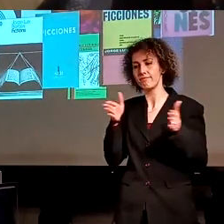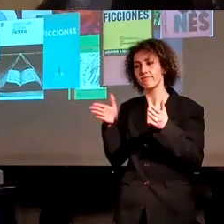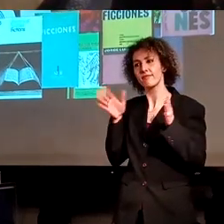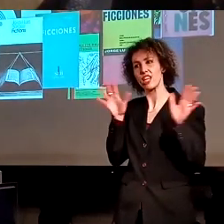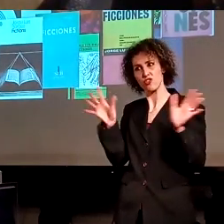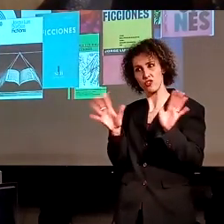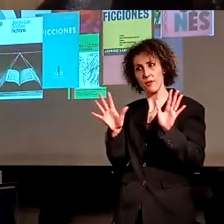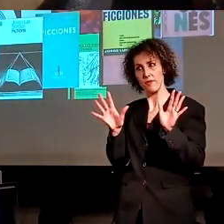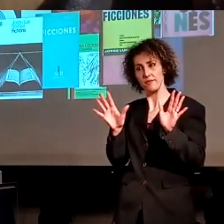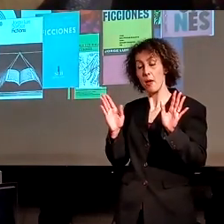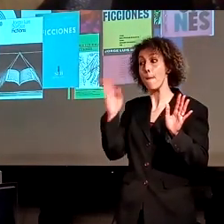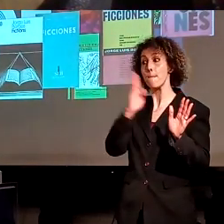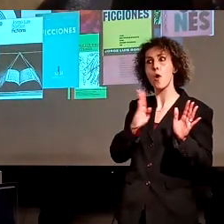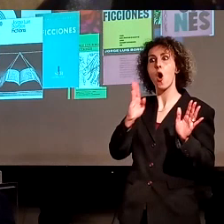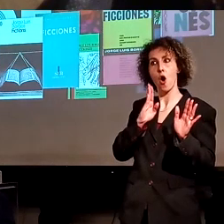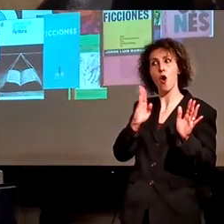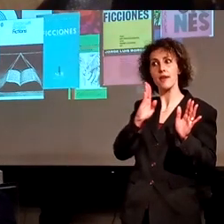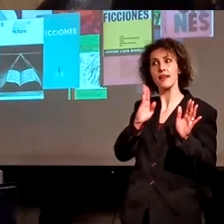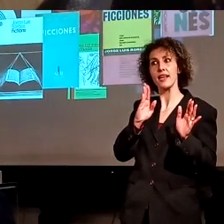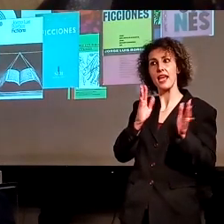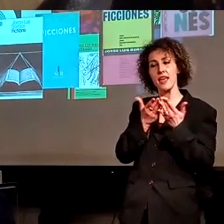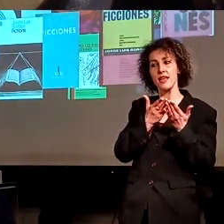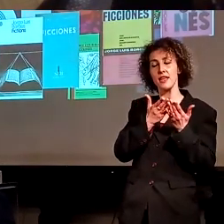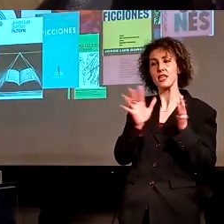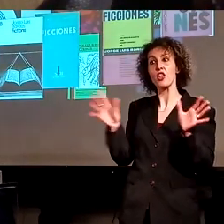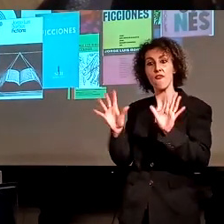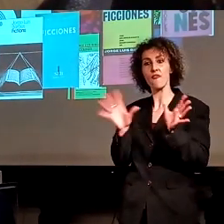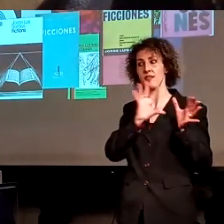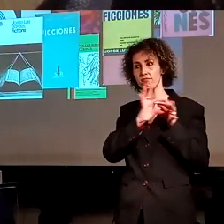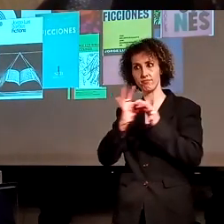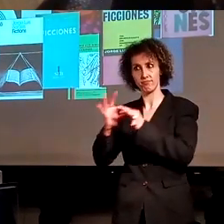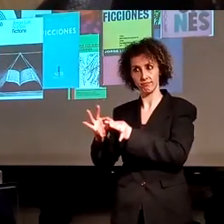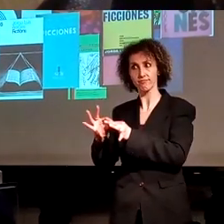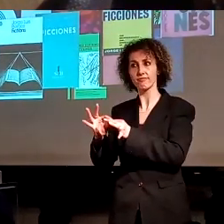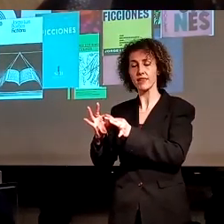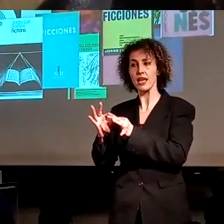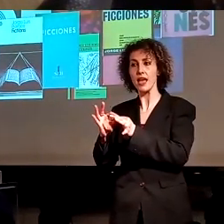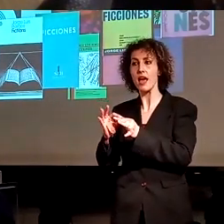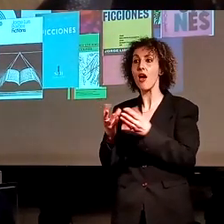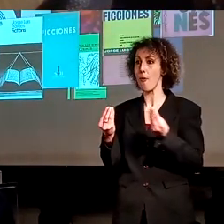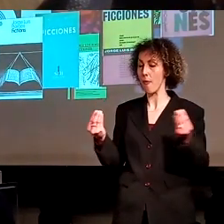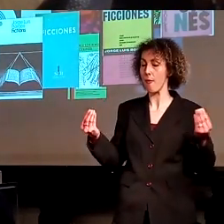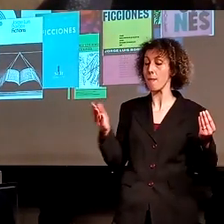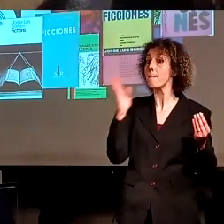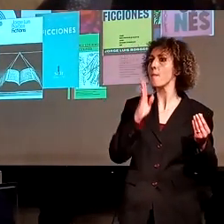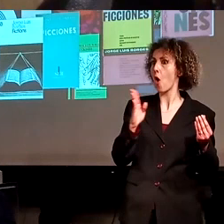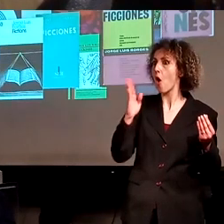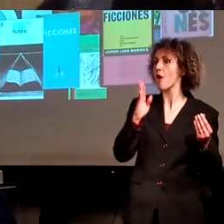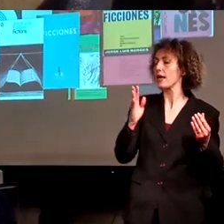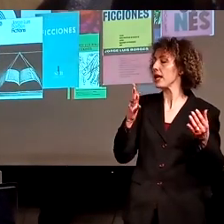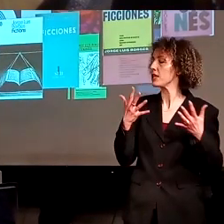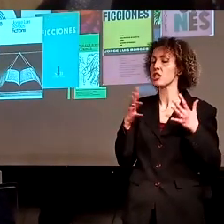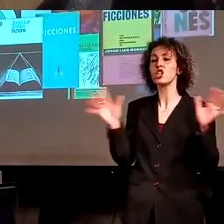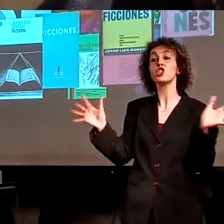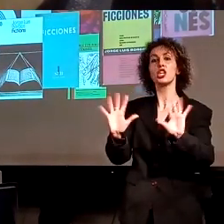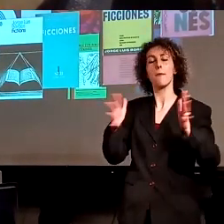parecchi sono i filtrati e lui a un'autentica passione per il cinema persino quando diventa ormai cieco continua